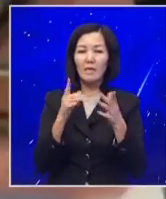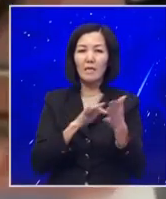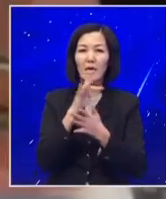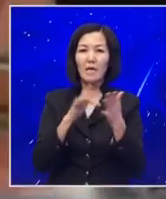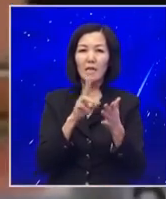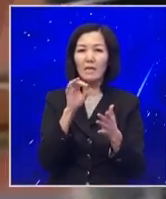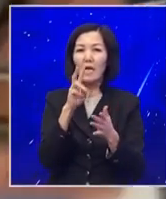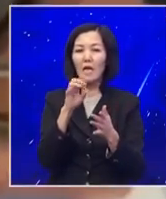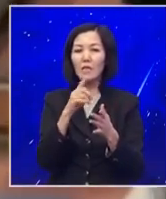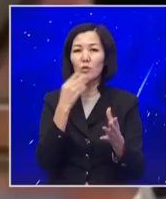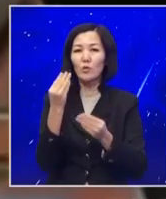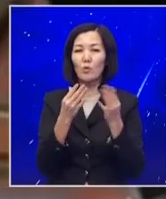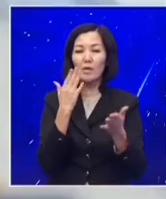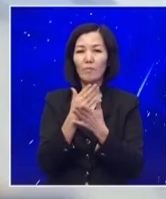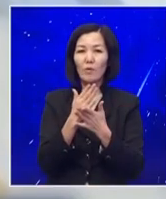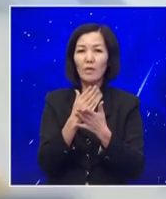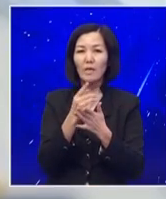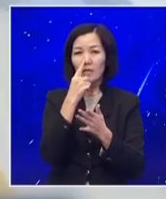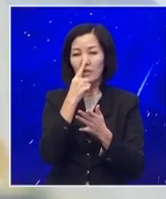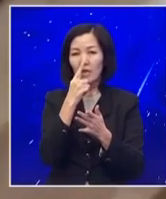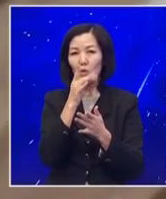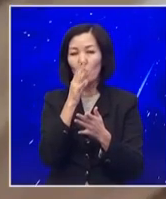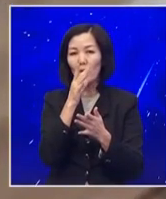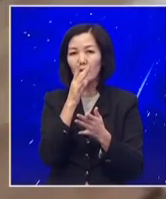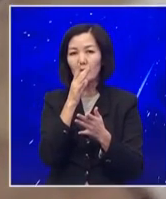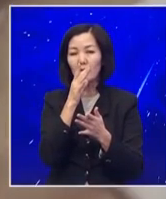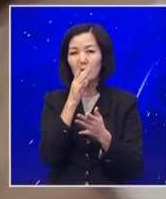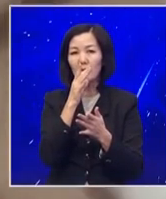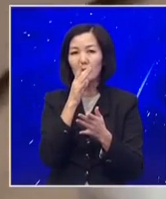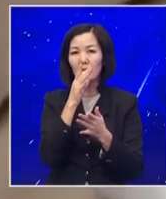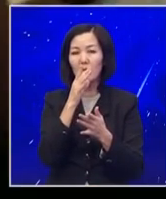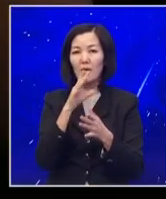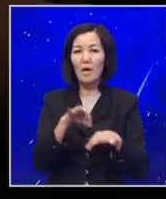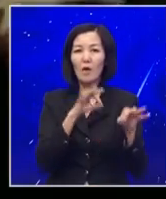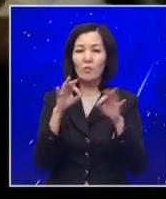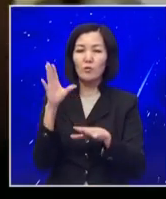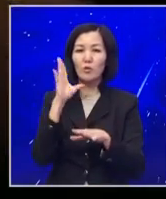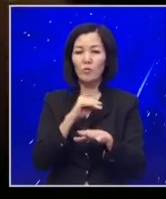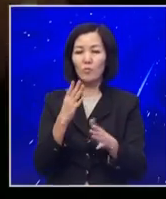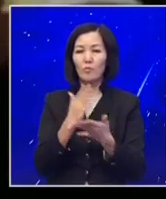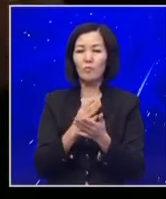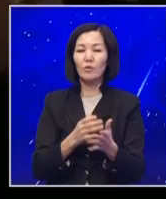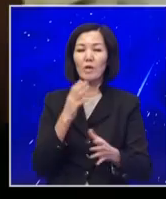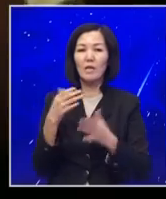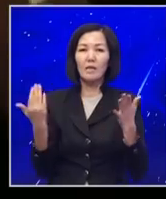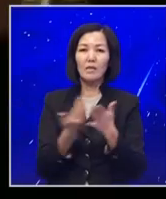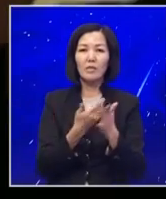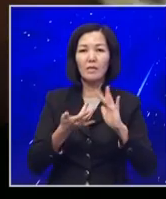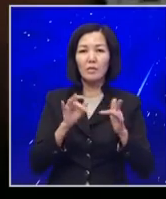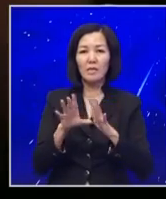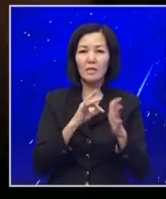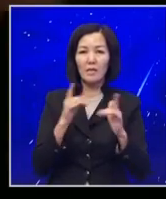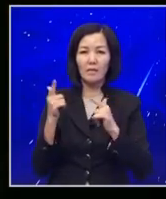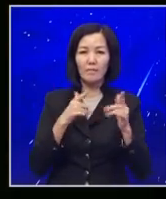казино ұстаған. Есірткі сатушы жақын арада Австралияға экстрадициялануы мүмкін. Жахан жаңалықтарын ғаламтор ақпараттар негізінде дайындаған